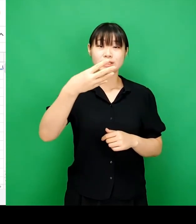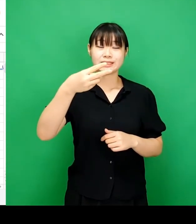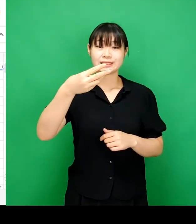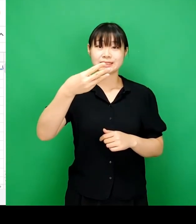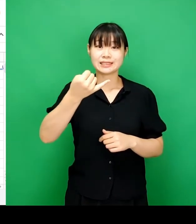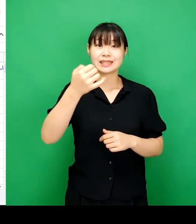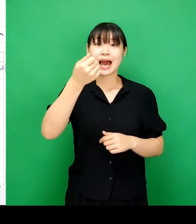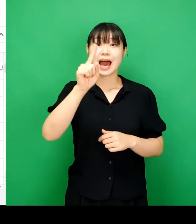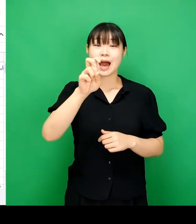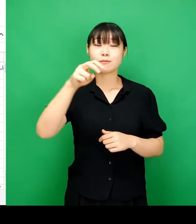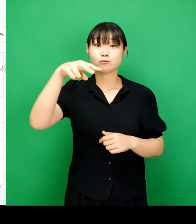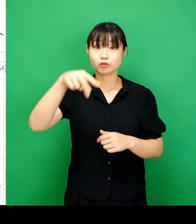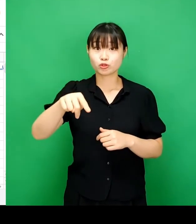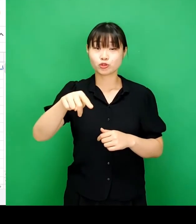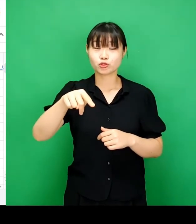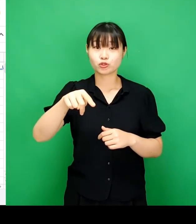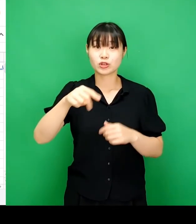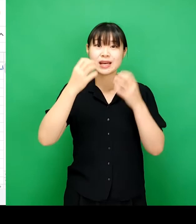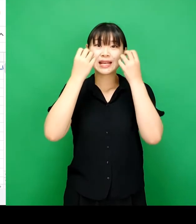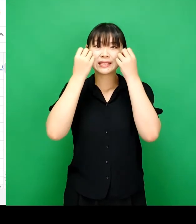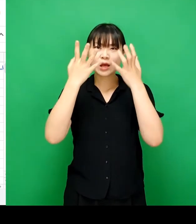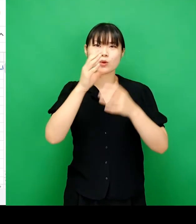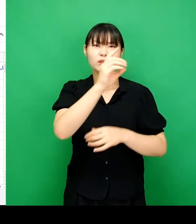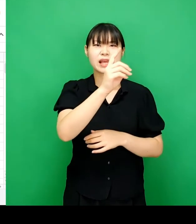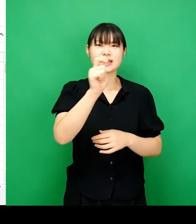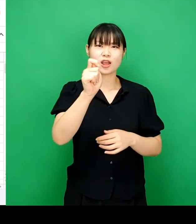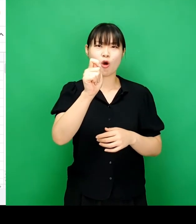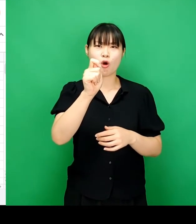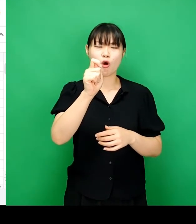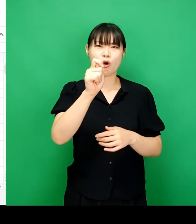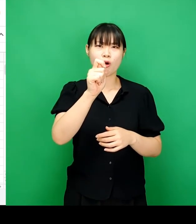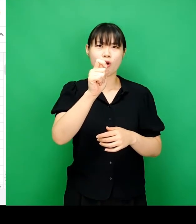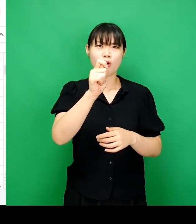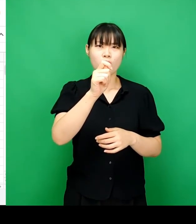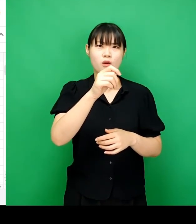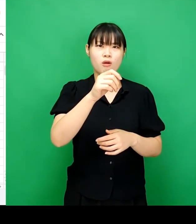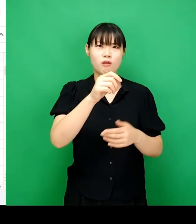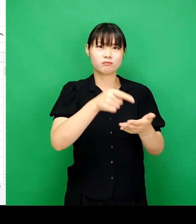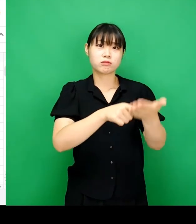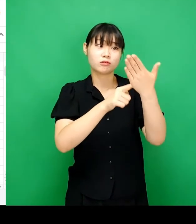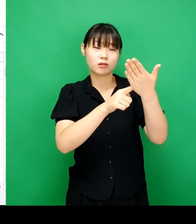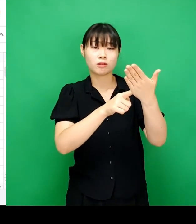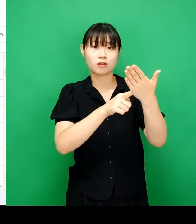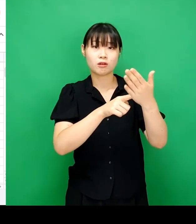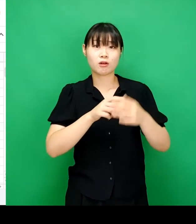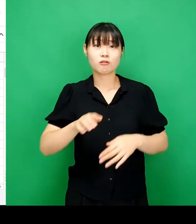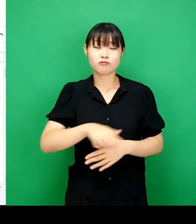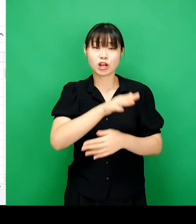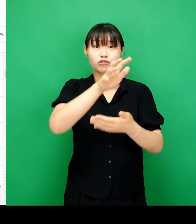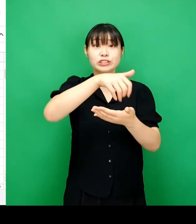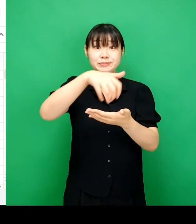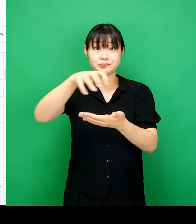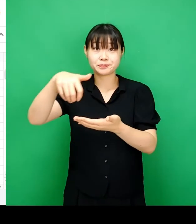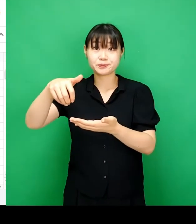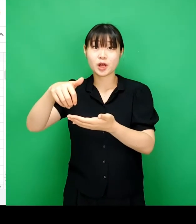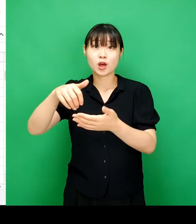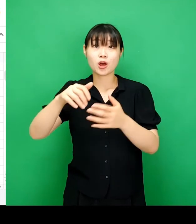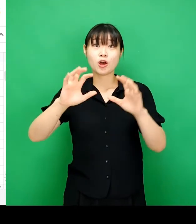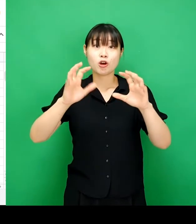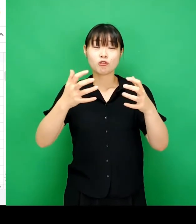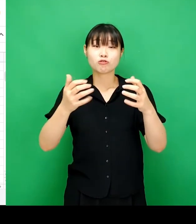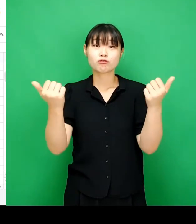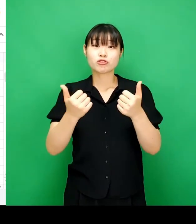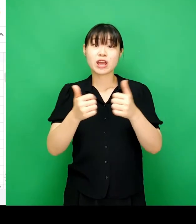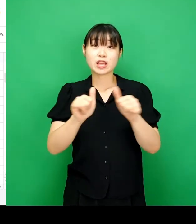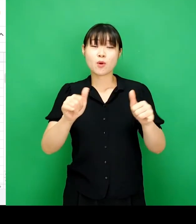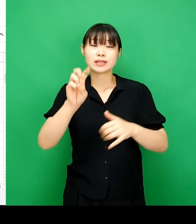임포트 XML 함수가 입력된 A4 셀에 새로운 데이터를 불러온 것이 보입니다. 우리가